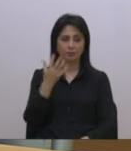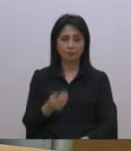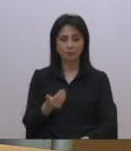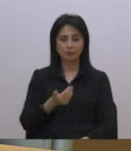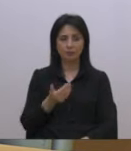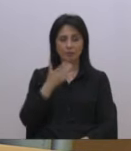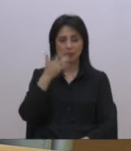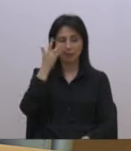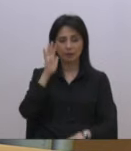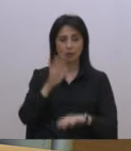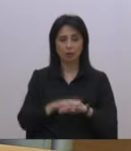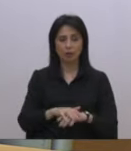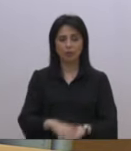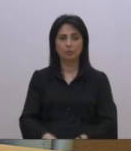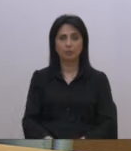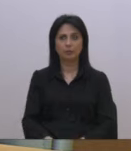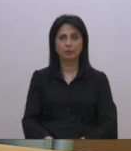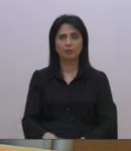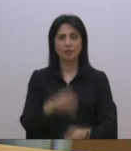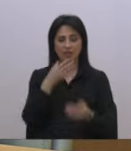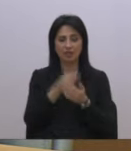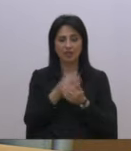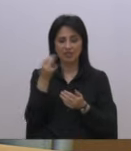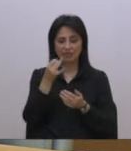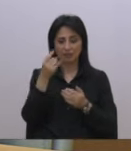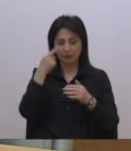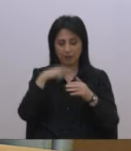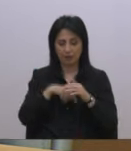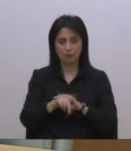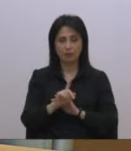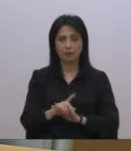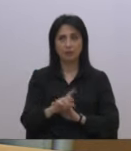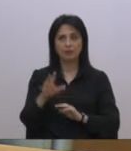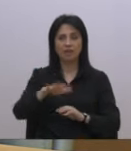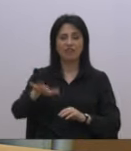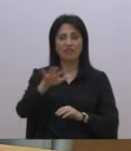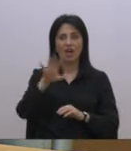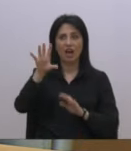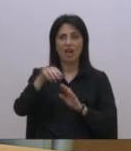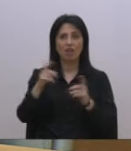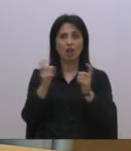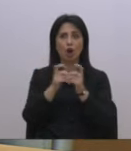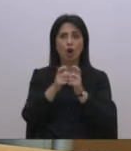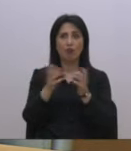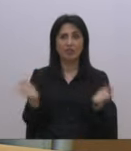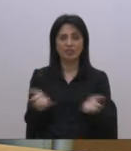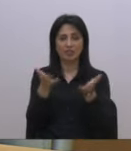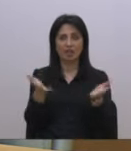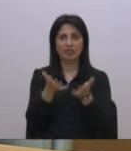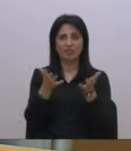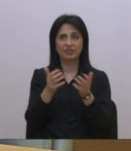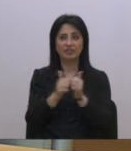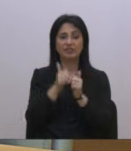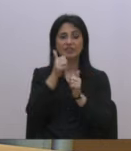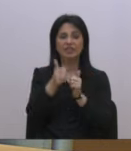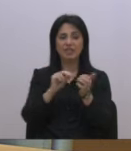დღევანდელობისთვის, ამერიკის შეერთებული შტატების თავის ინტერესებიდან გამომდინარე ქვეყანაში კონფლიქტის წახეზების ან